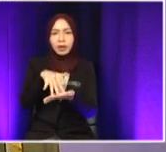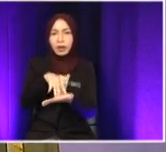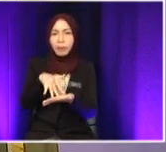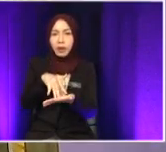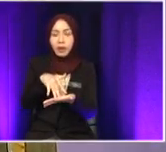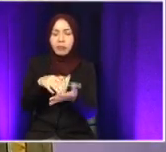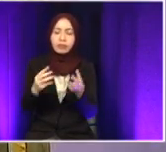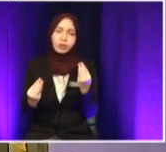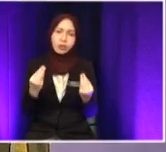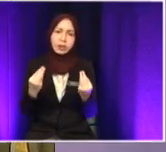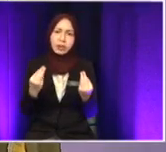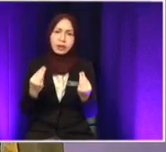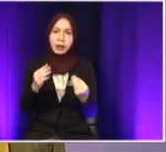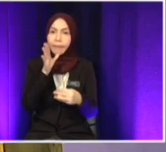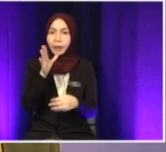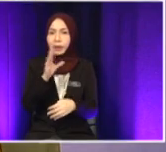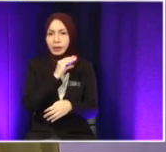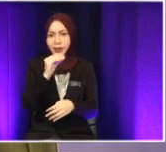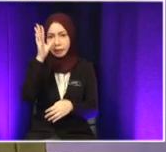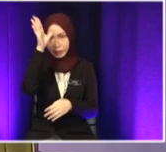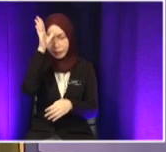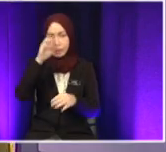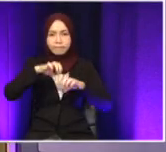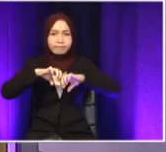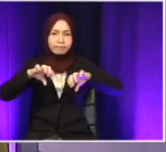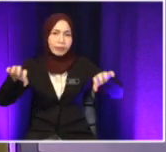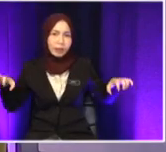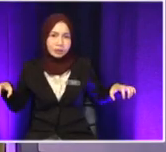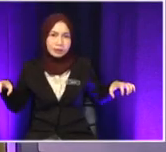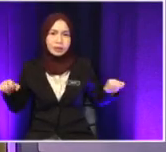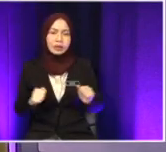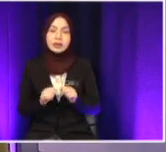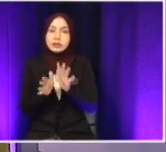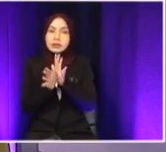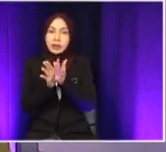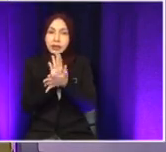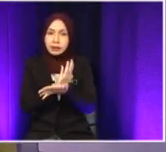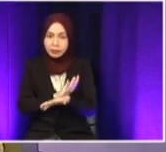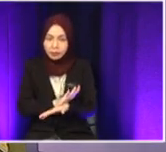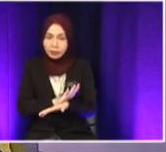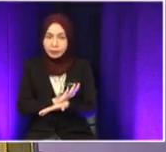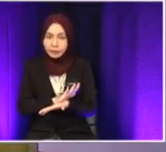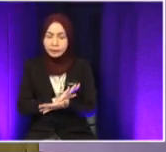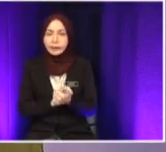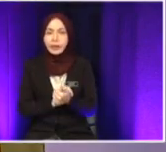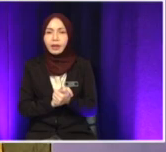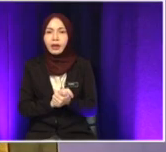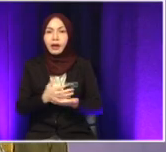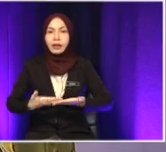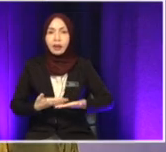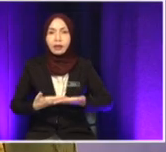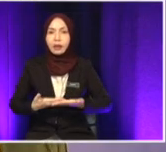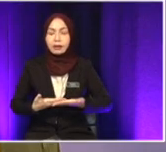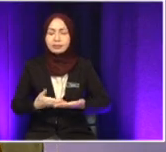perceraian anak-anak terbit terbia Oke dan yang akhir ialah